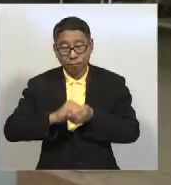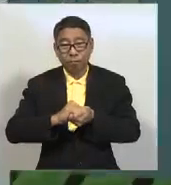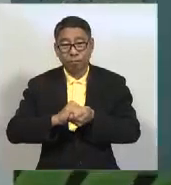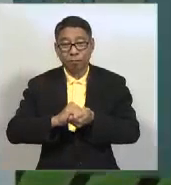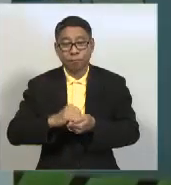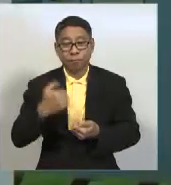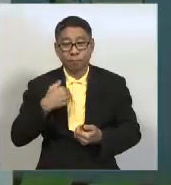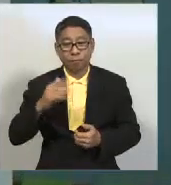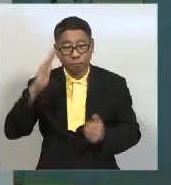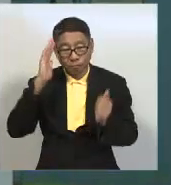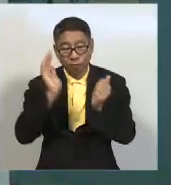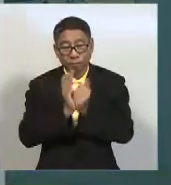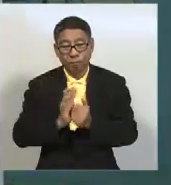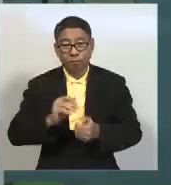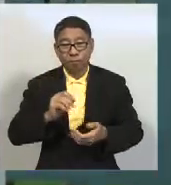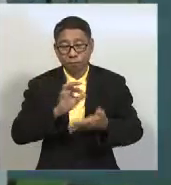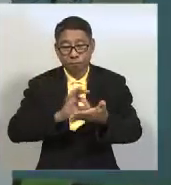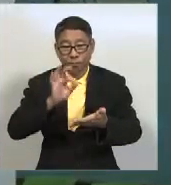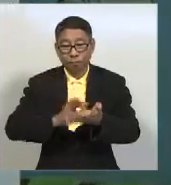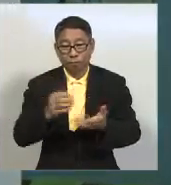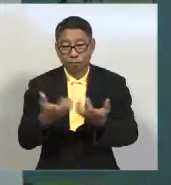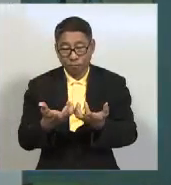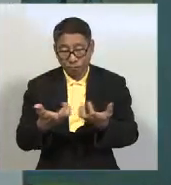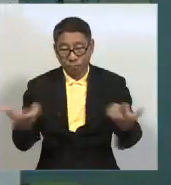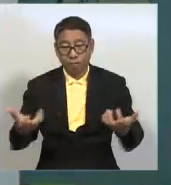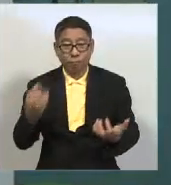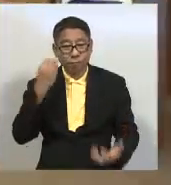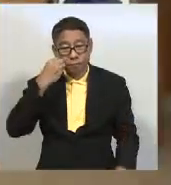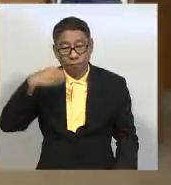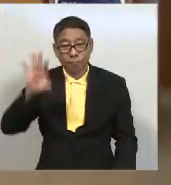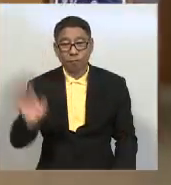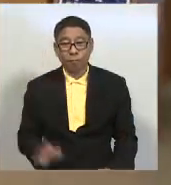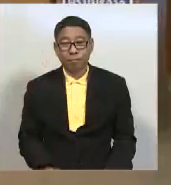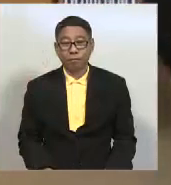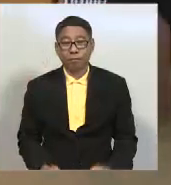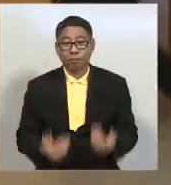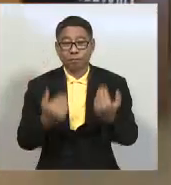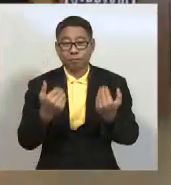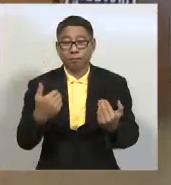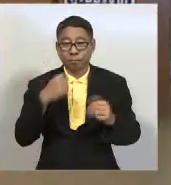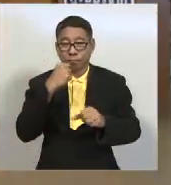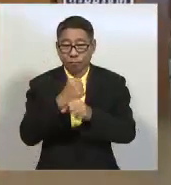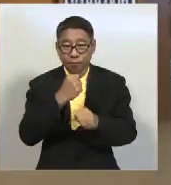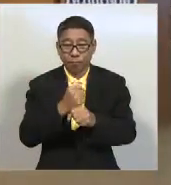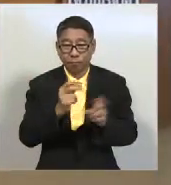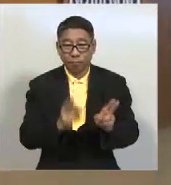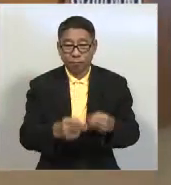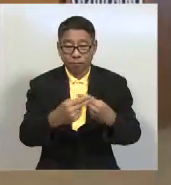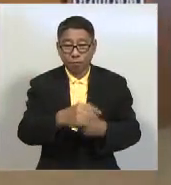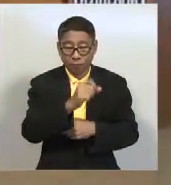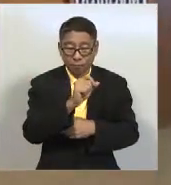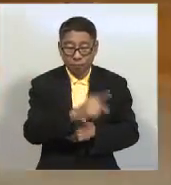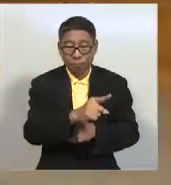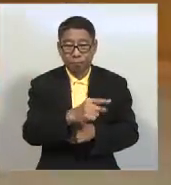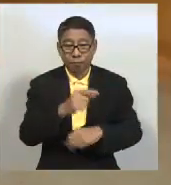ความพนักงานสอบสวนจึงได้ลงบันทึกประจำวันแล้วแยกย้ายกันกลับบ้านครับทางด้านเจ้าหน้าที่ที่ปฏิบัติงานอยู่ในห้องฉุกเฉินเปิดเผยว่